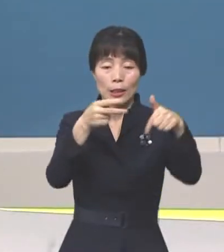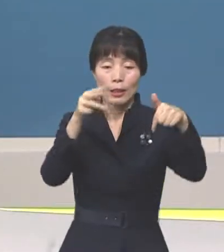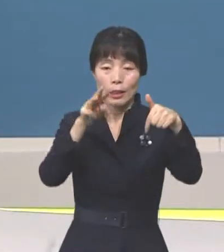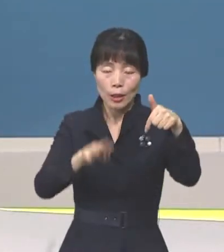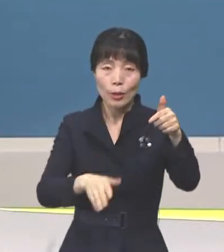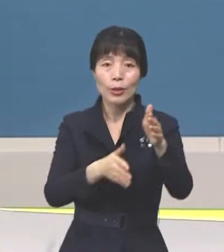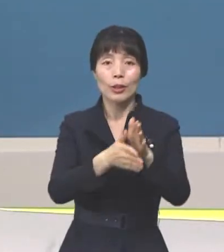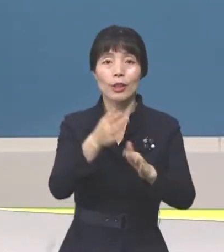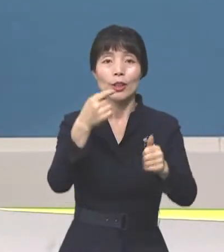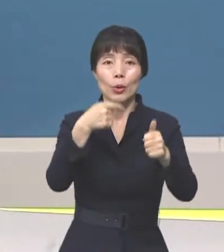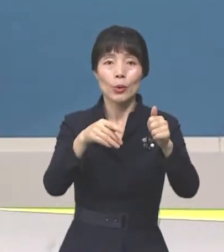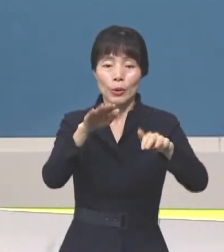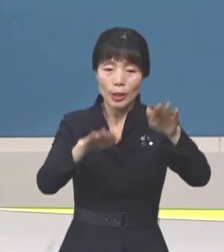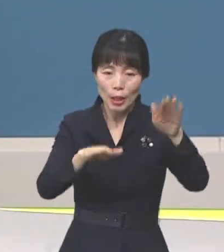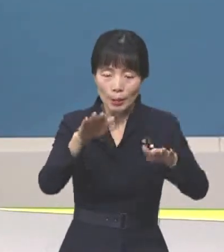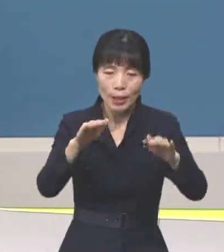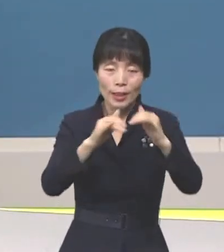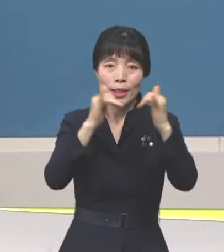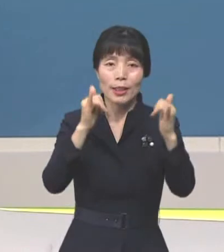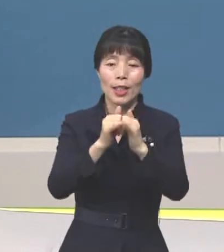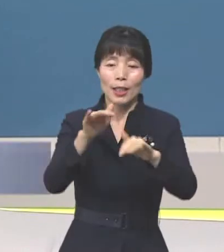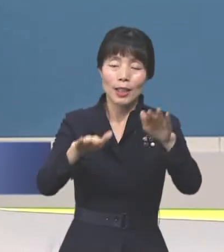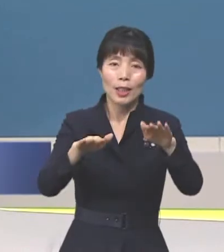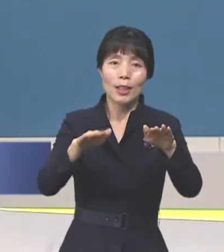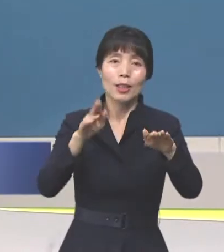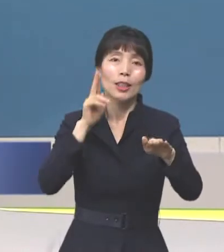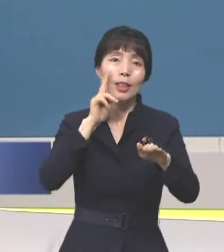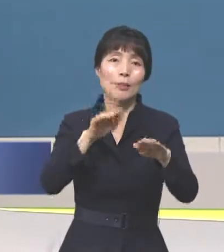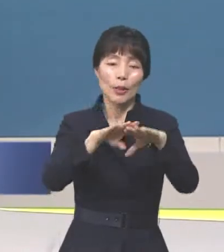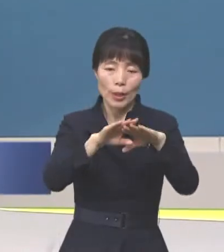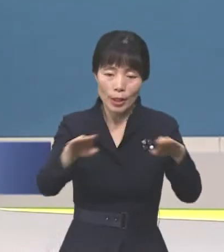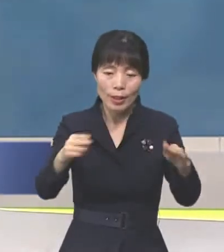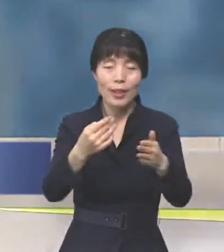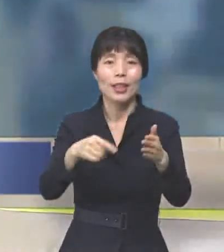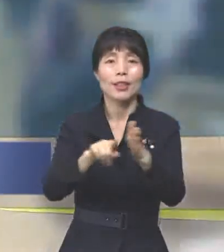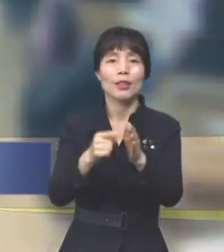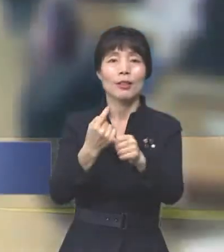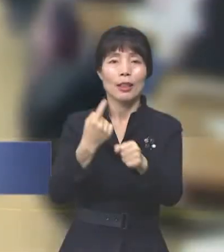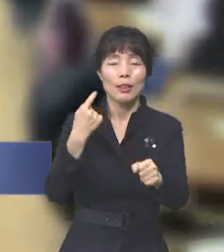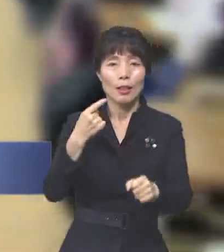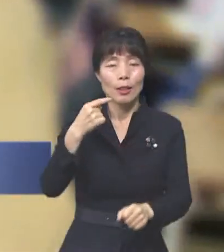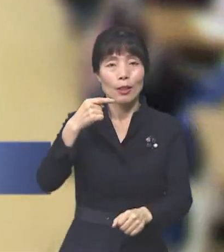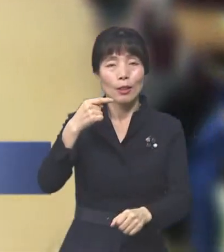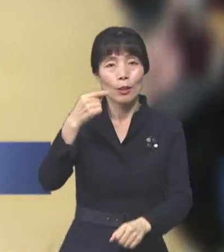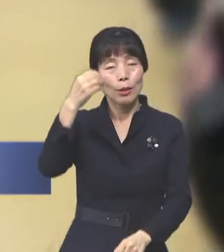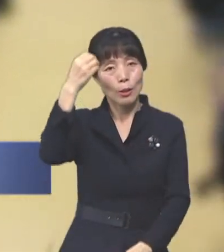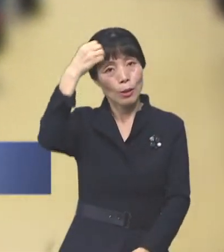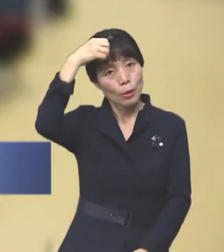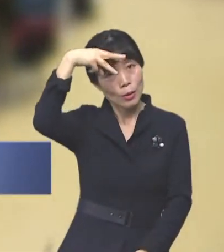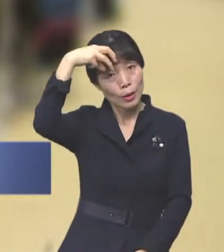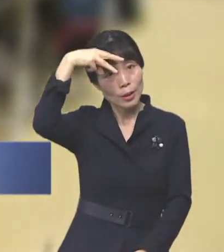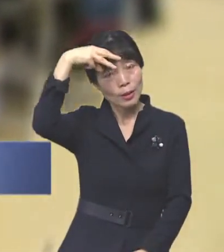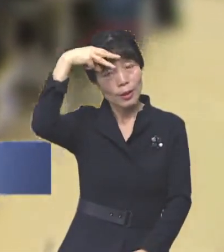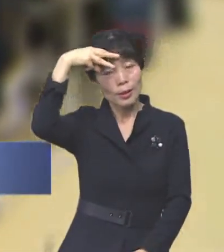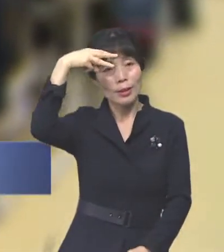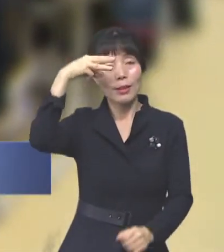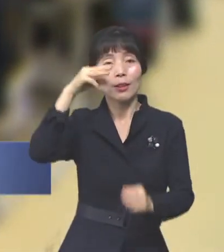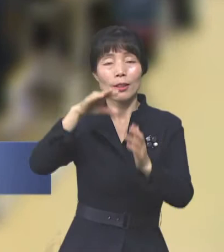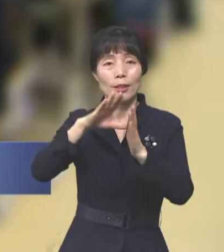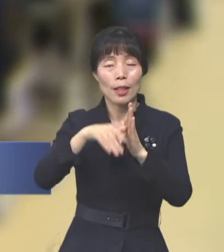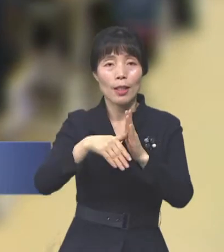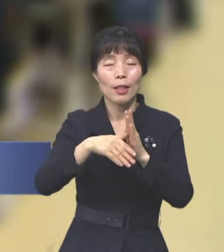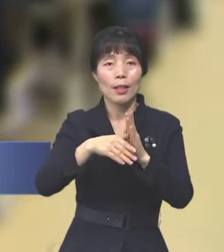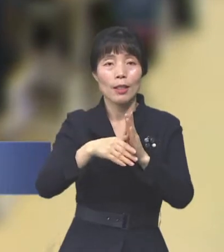인천시는 교육격차에 따른 사회격차 심화를 해소하기 위해서 지난해 고교 3학년생을 대상으로 시작한